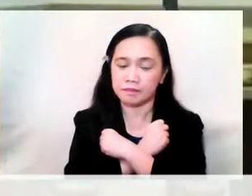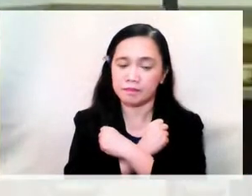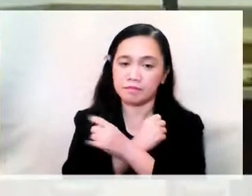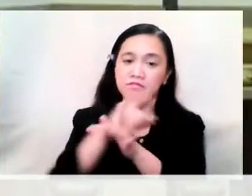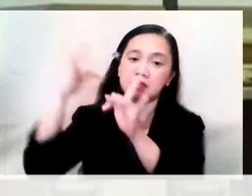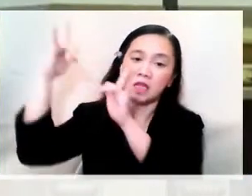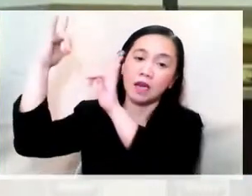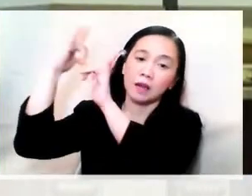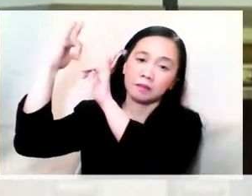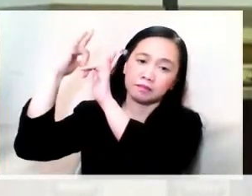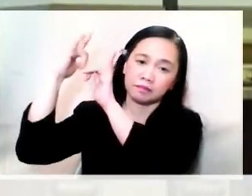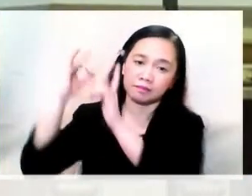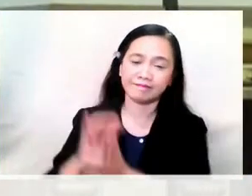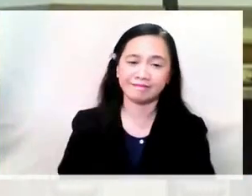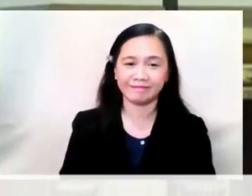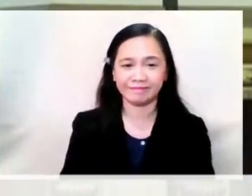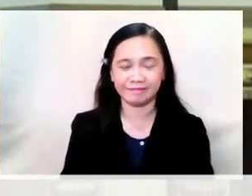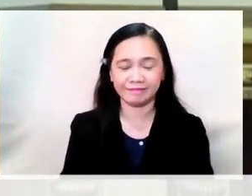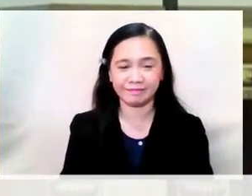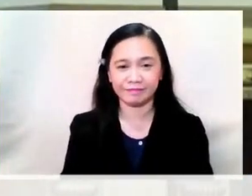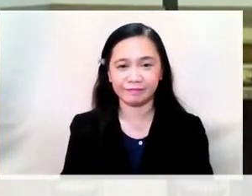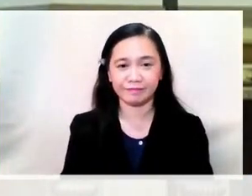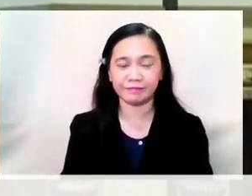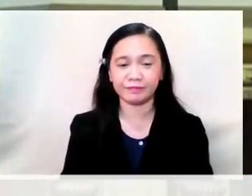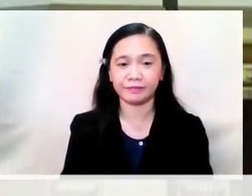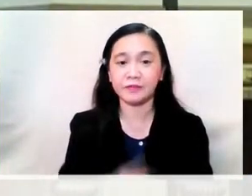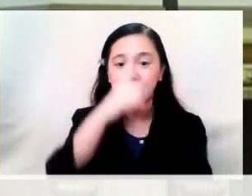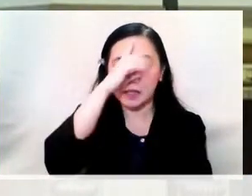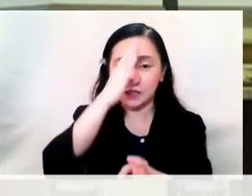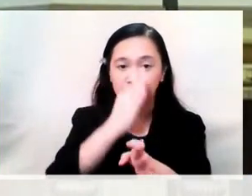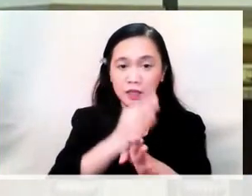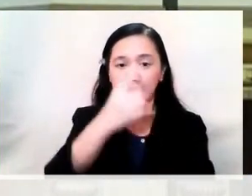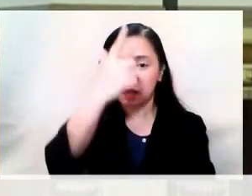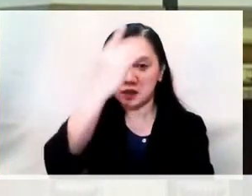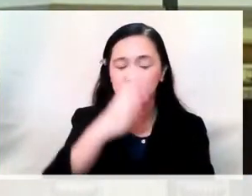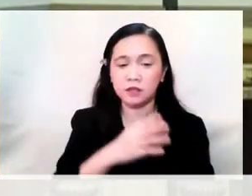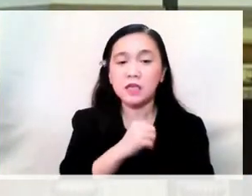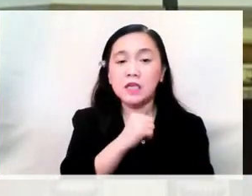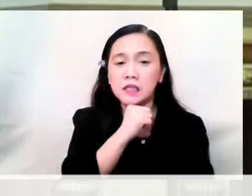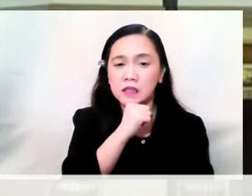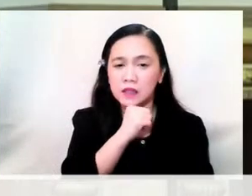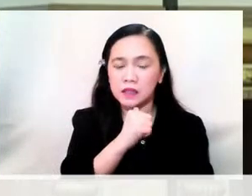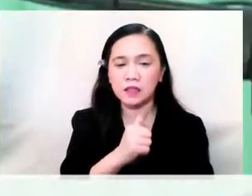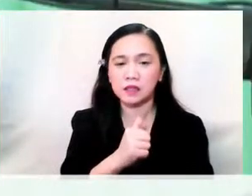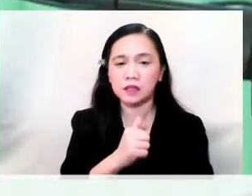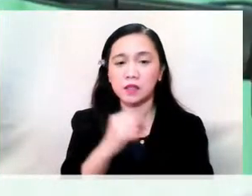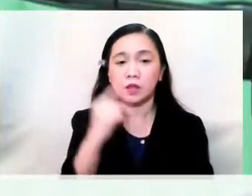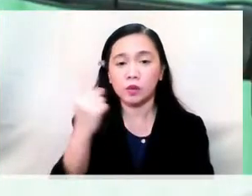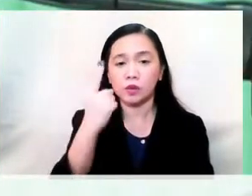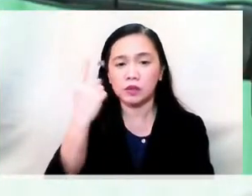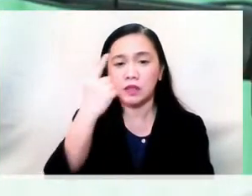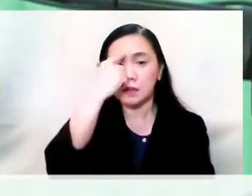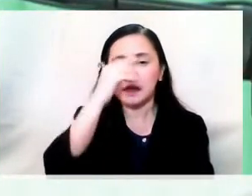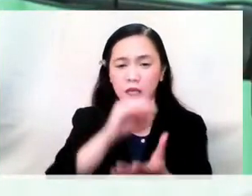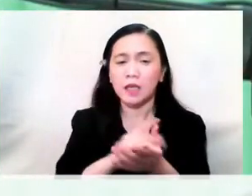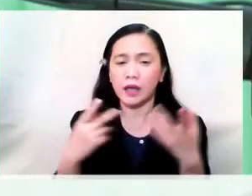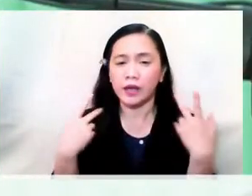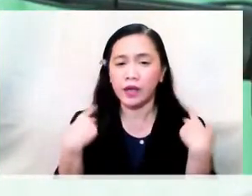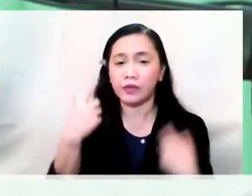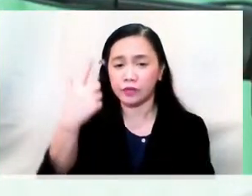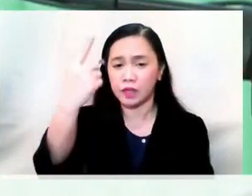Ang pananampalataya sa Diyos ay hindi lang pananampalataya na mayroong Diyos. Hindi lang